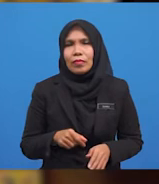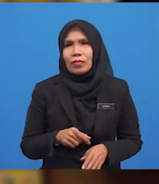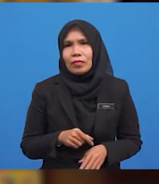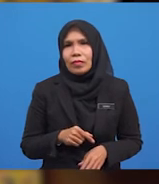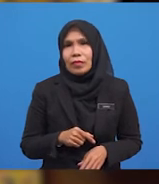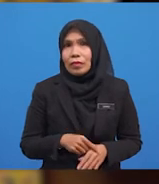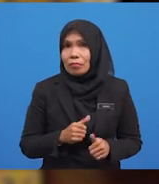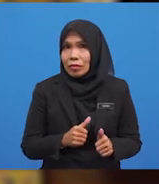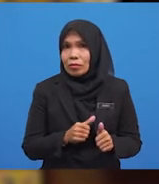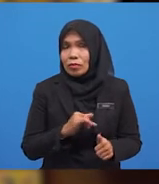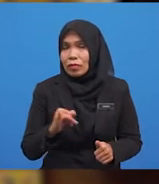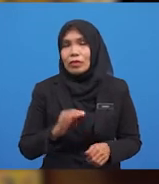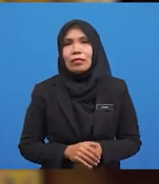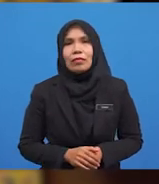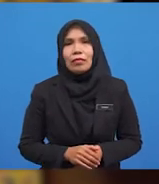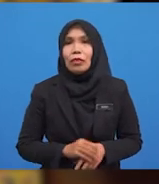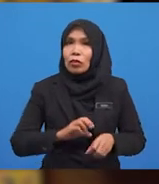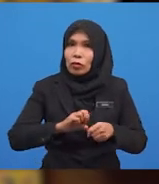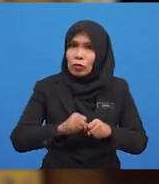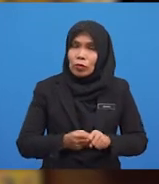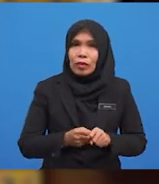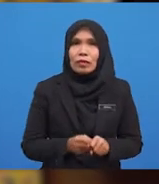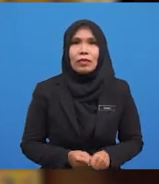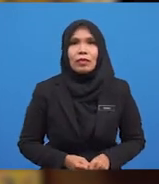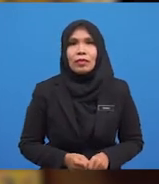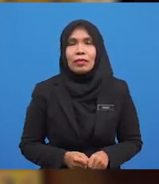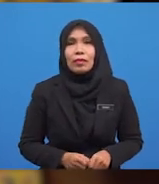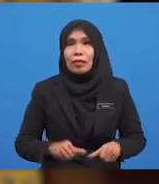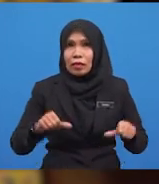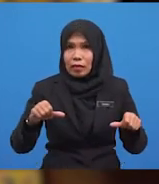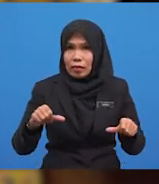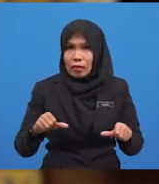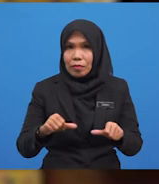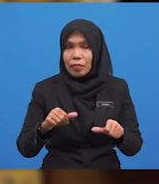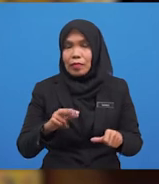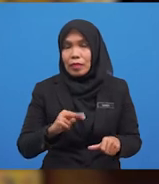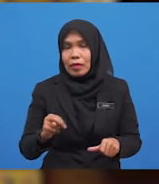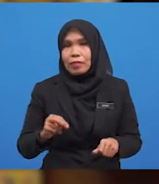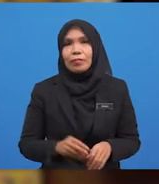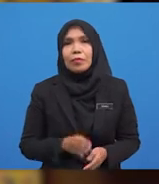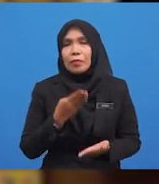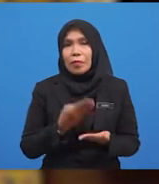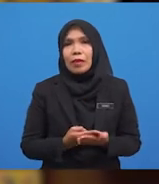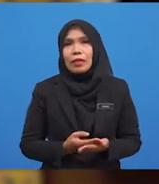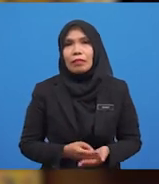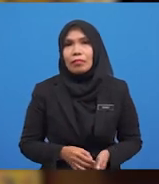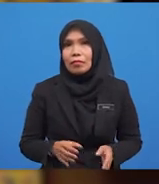sastra agar amalan-amalan baik dapat diterapkan dalam diri